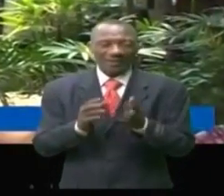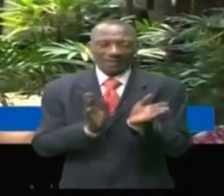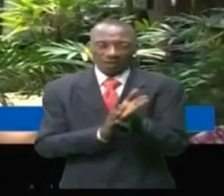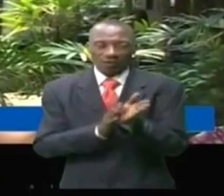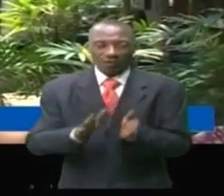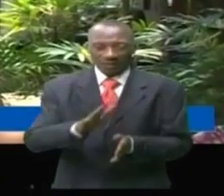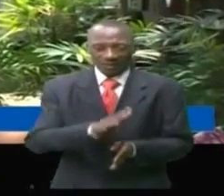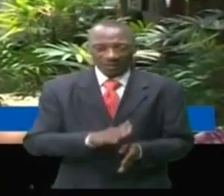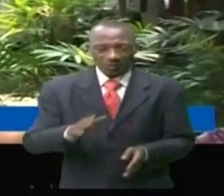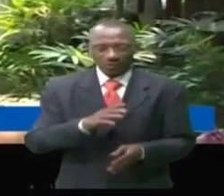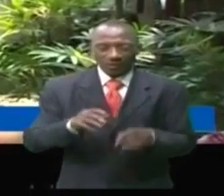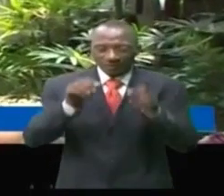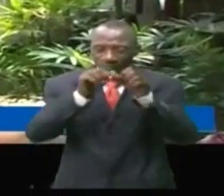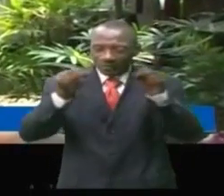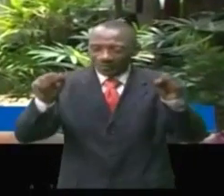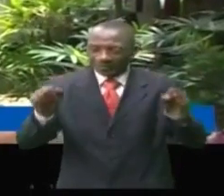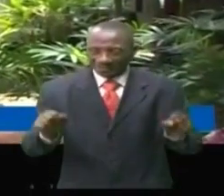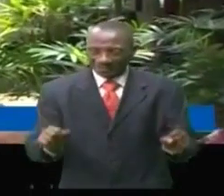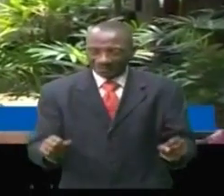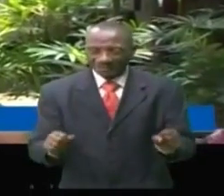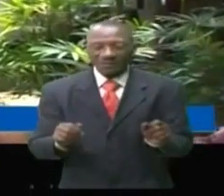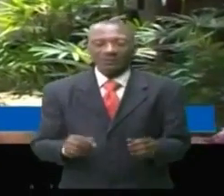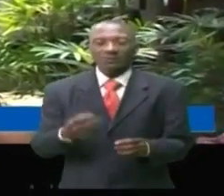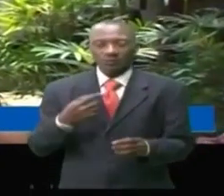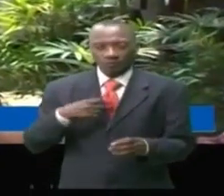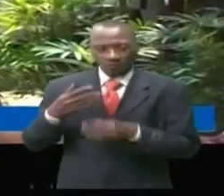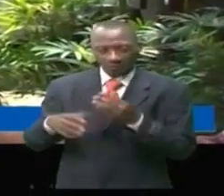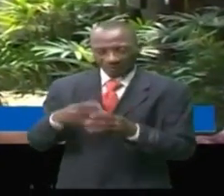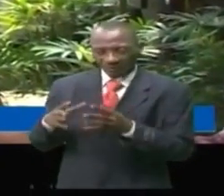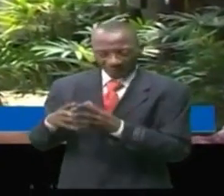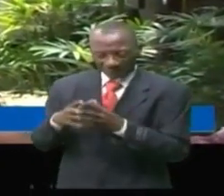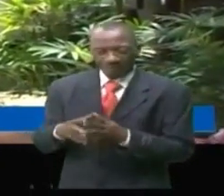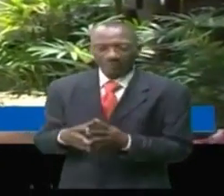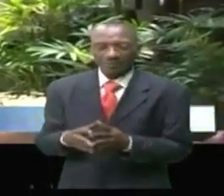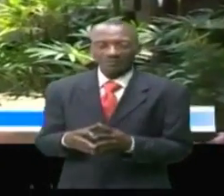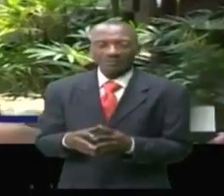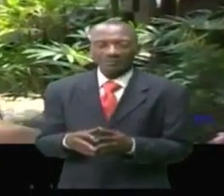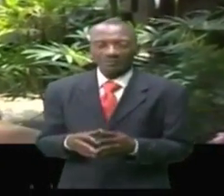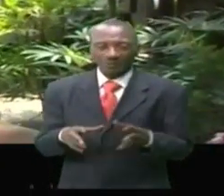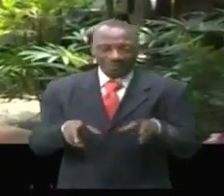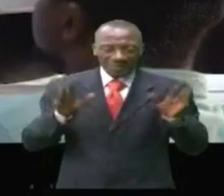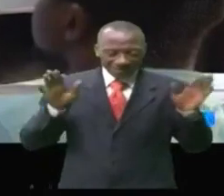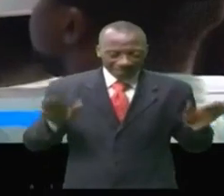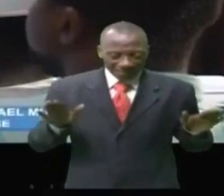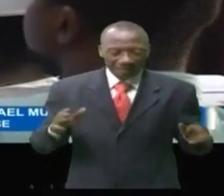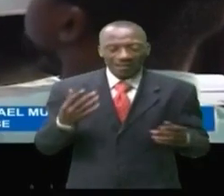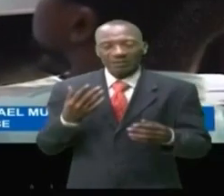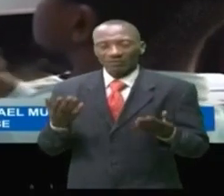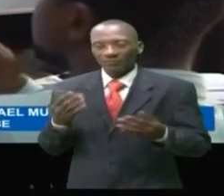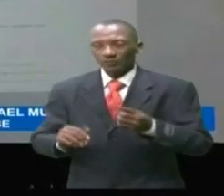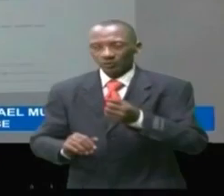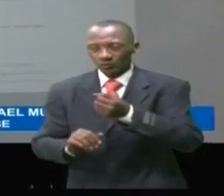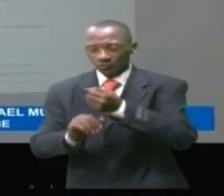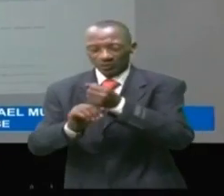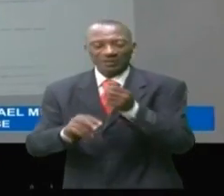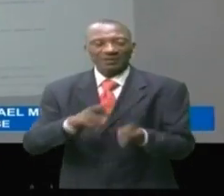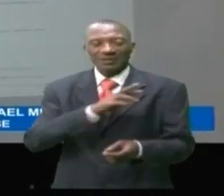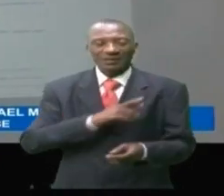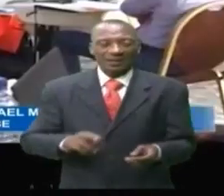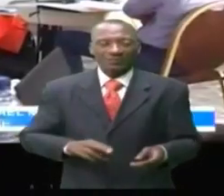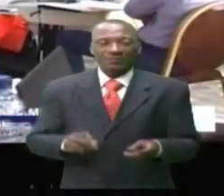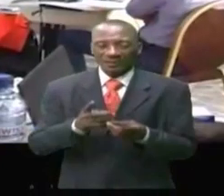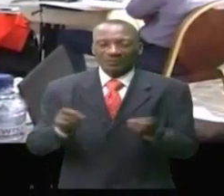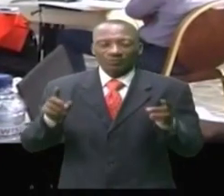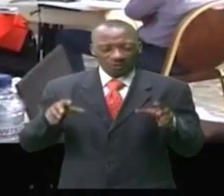programme qui est sous-régional, qui concerne également le Sénégal, la République démocratique du Congo et la Zambie. Le rapport de cet atelier sera